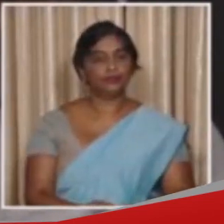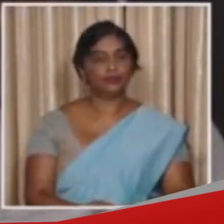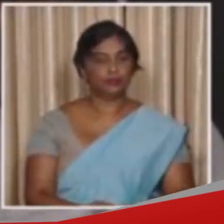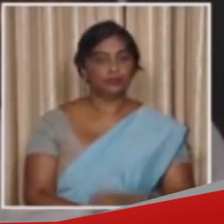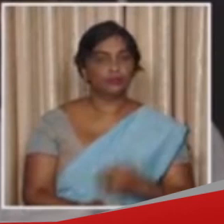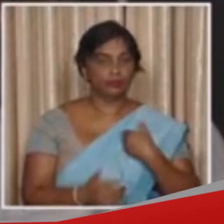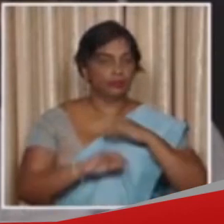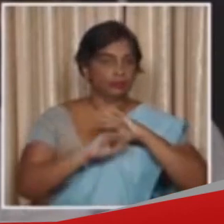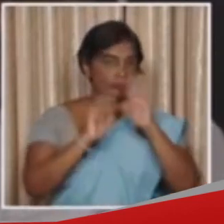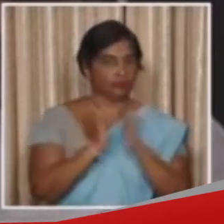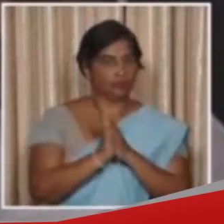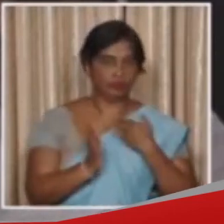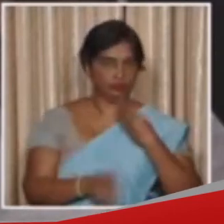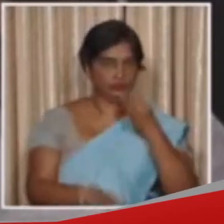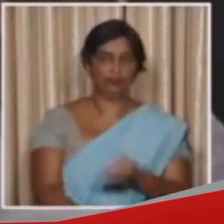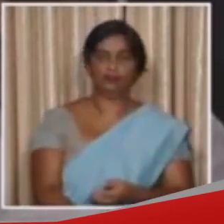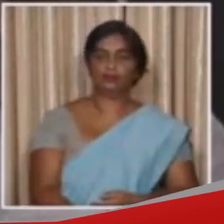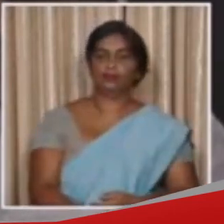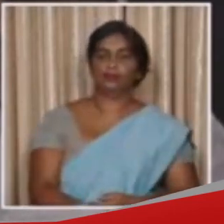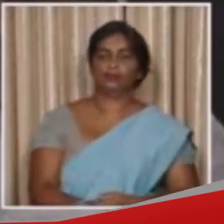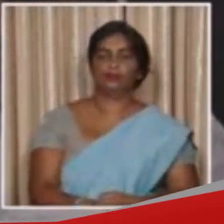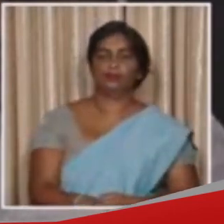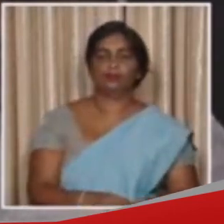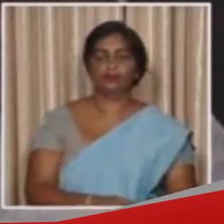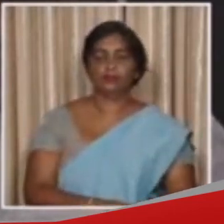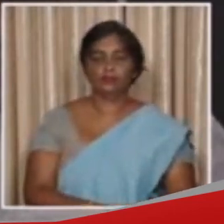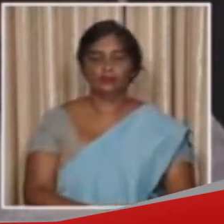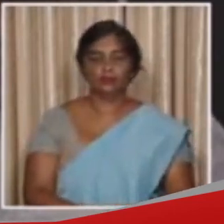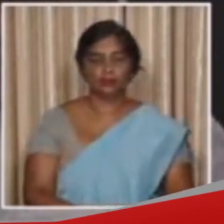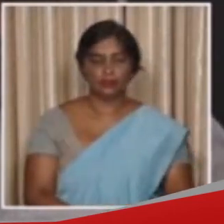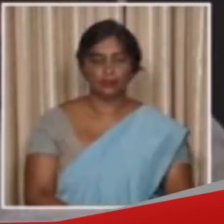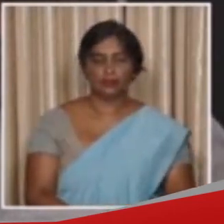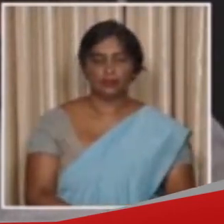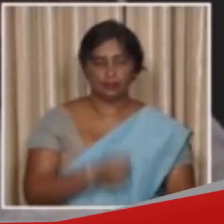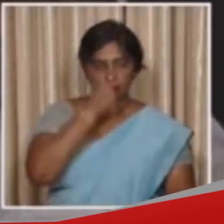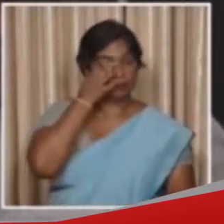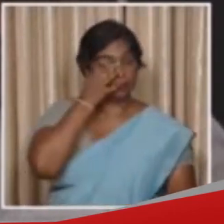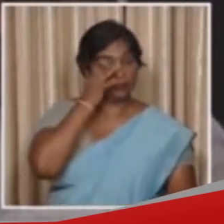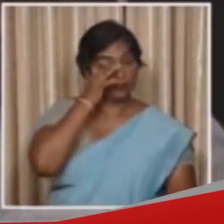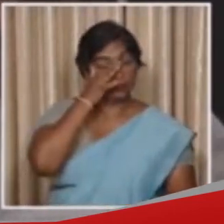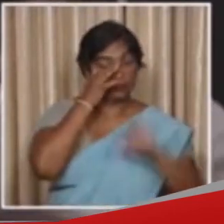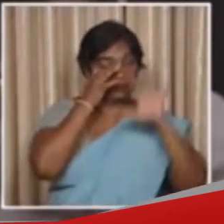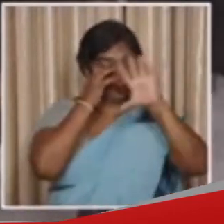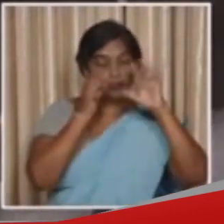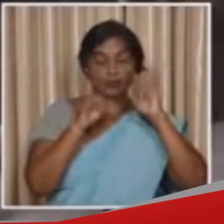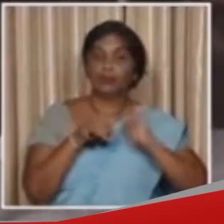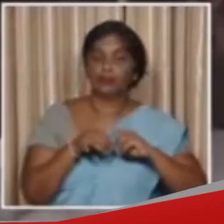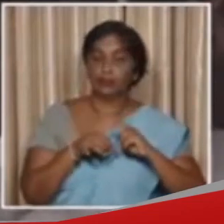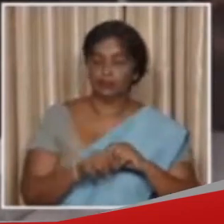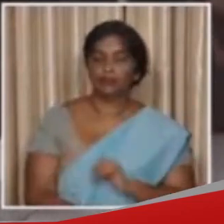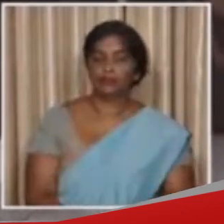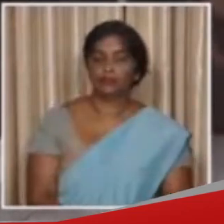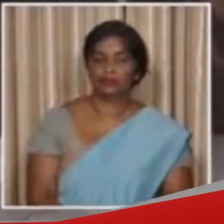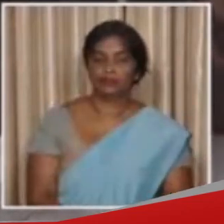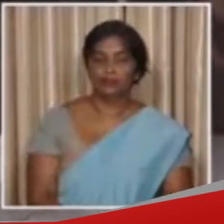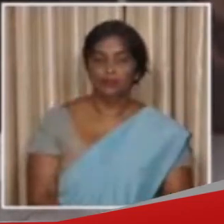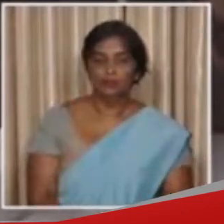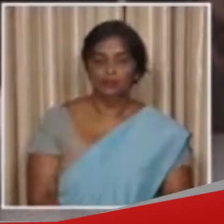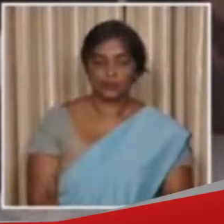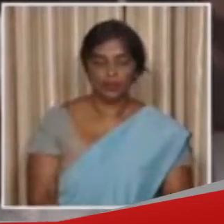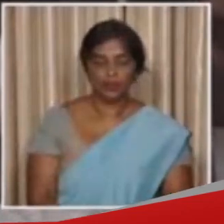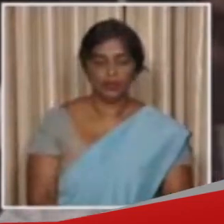මංග ඔබතුමීට මේක ලැබෙන සලසන ඊළඟට පස්වෙනි ප්‍රශ්නය